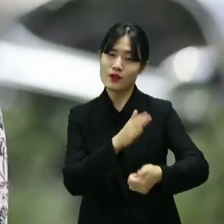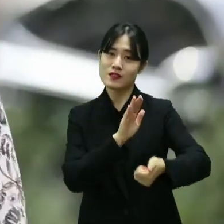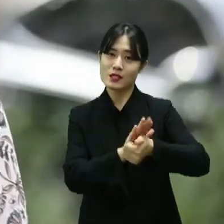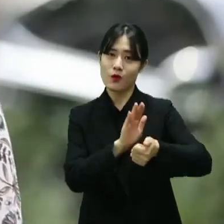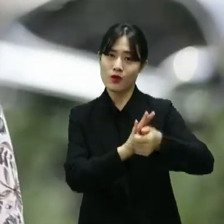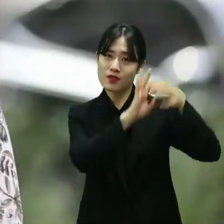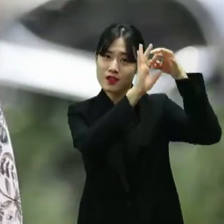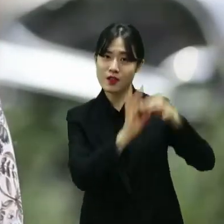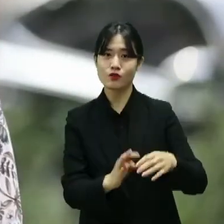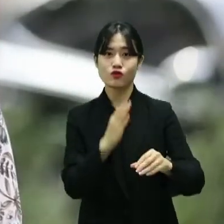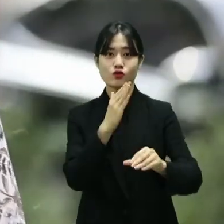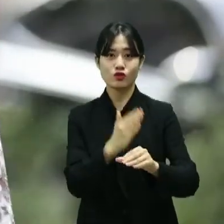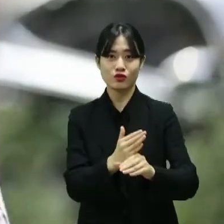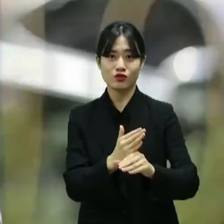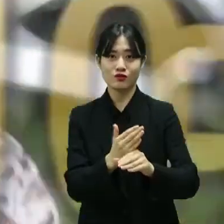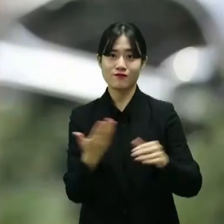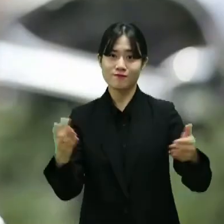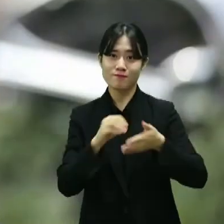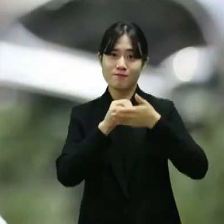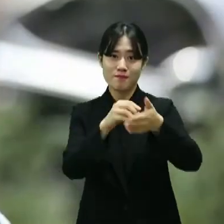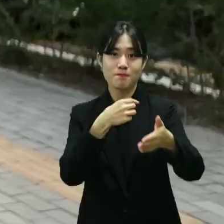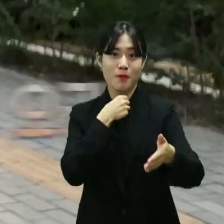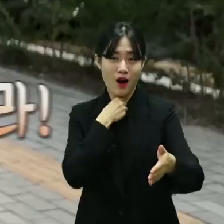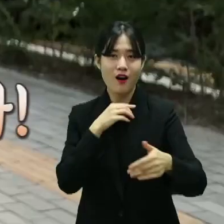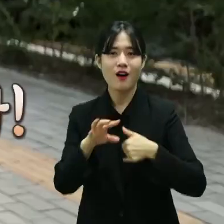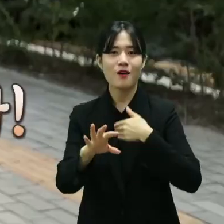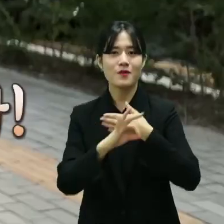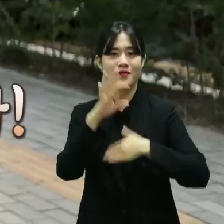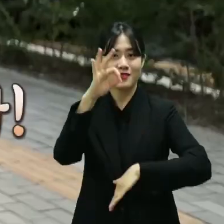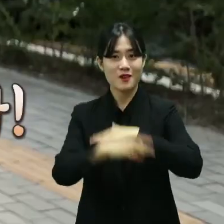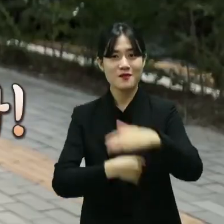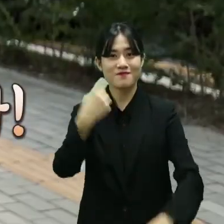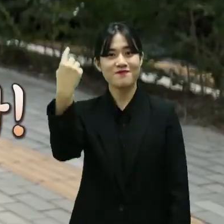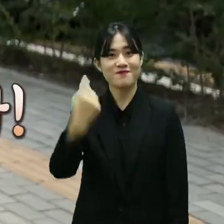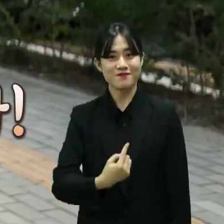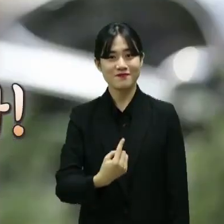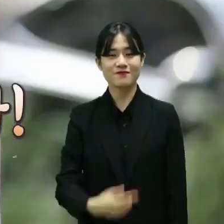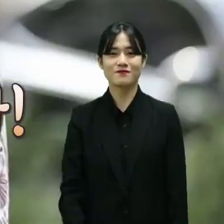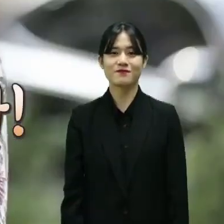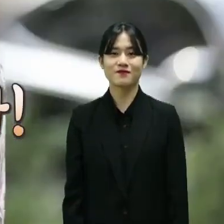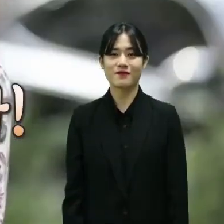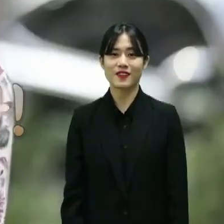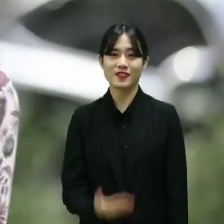지원을 아끼지 않는 서구. 청년들이여, 일자리를 원한다면